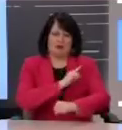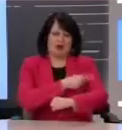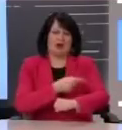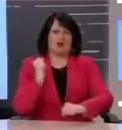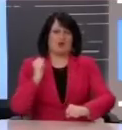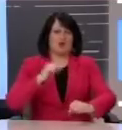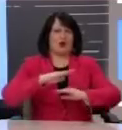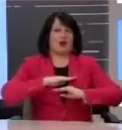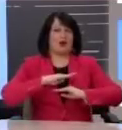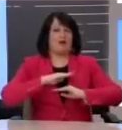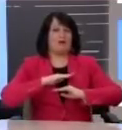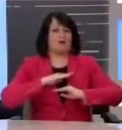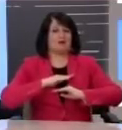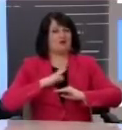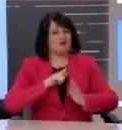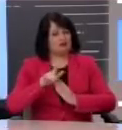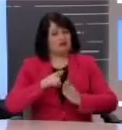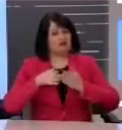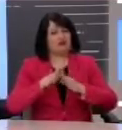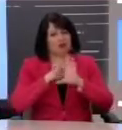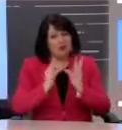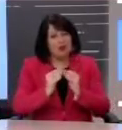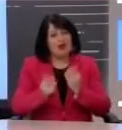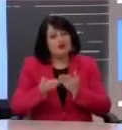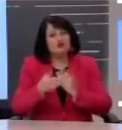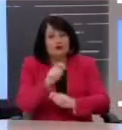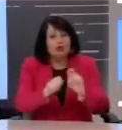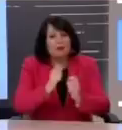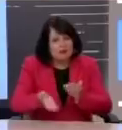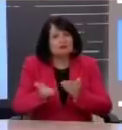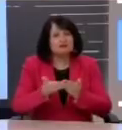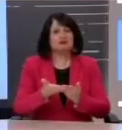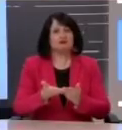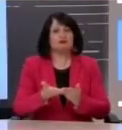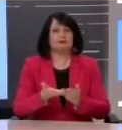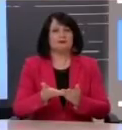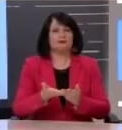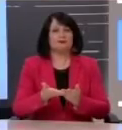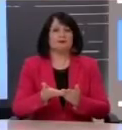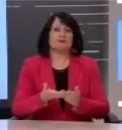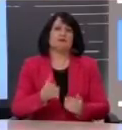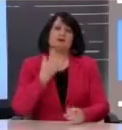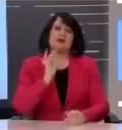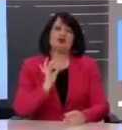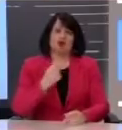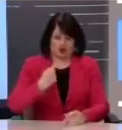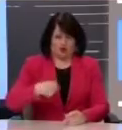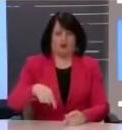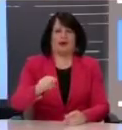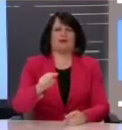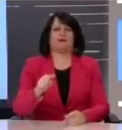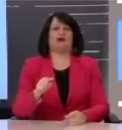ενόπλων δυνάμεων, αλλά και για την ενίσχυσή του. Για το λόγο αυτό, άλλωστε, το επόμενο διάστημα